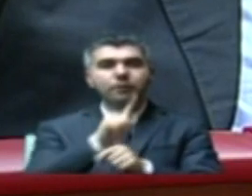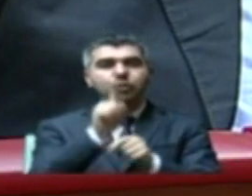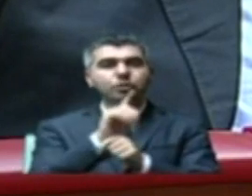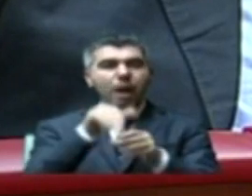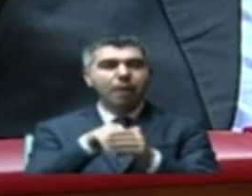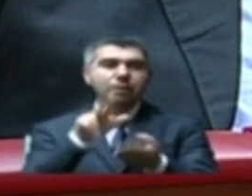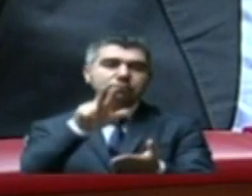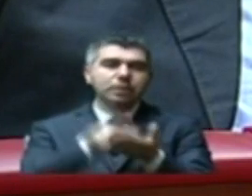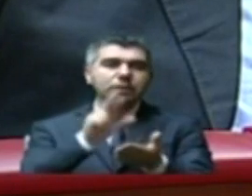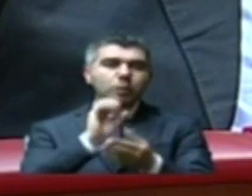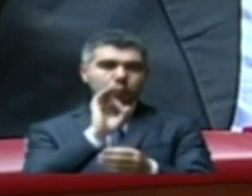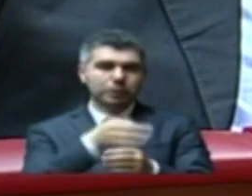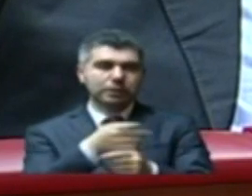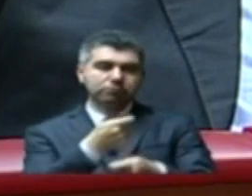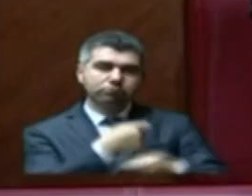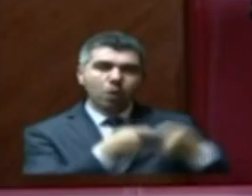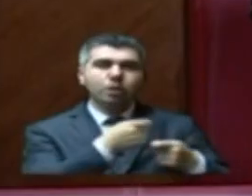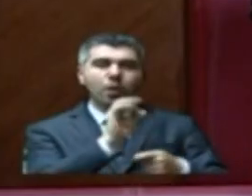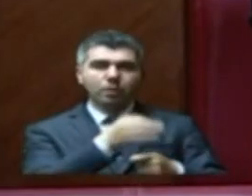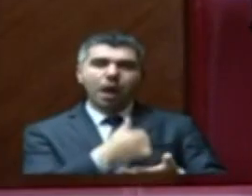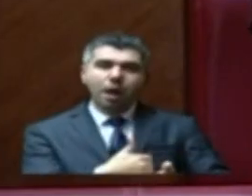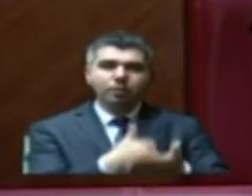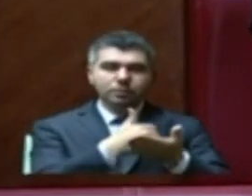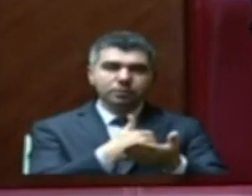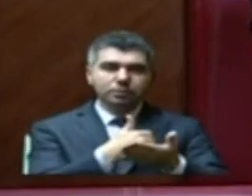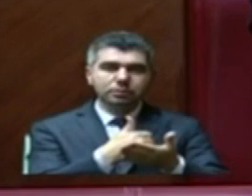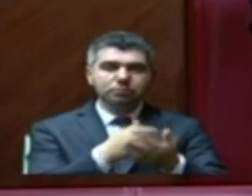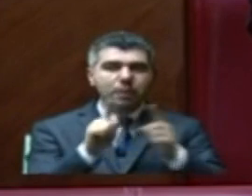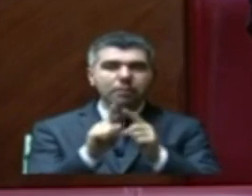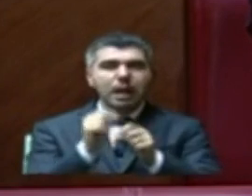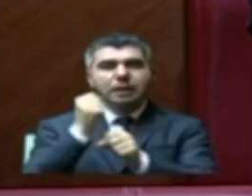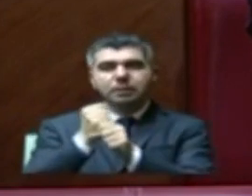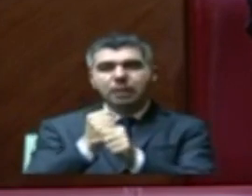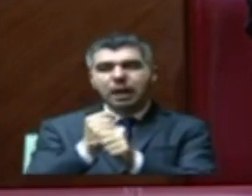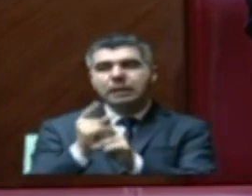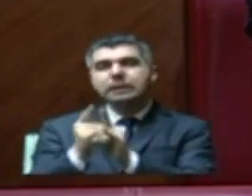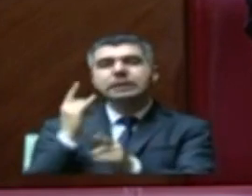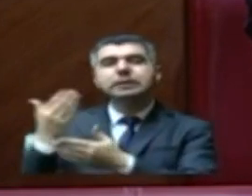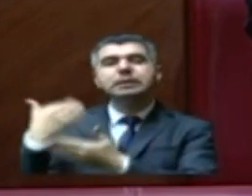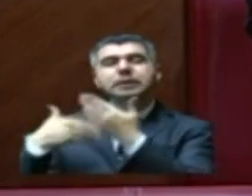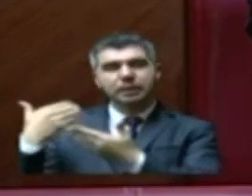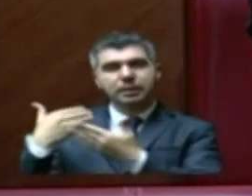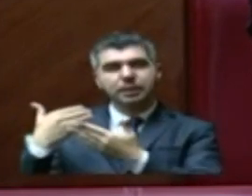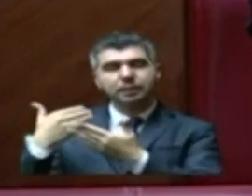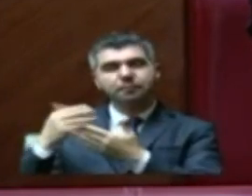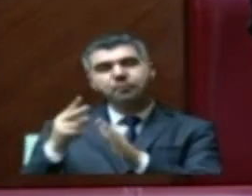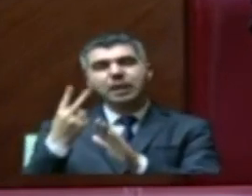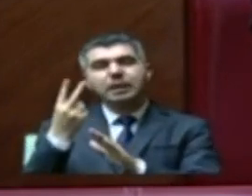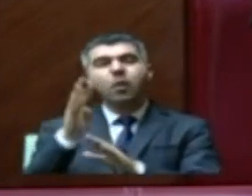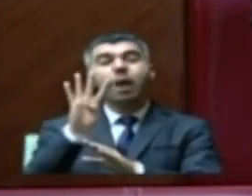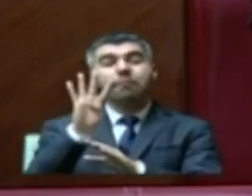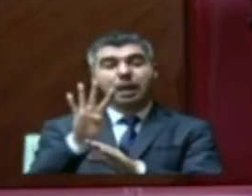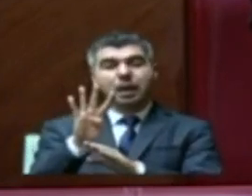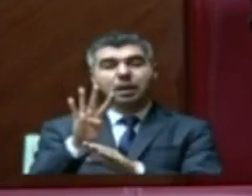الانقراض. بالنسبه لهذه الحرف المهدده اليوم كاين احصاء وكاين توصيف 46 تقريبا 42 حرفه